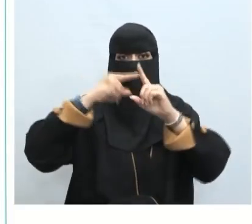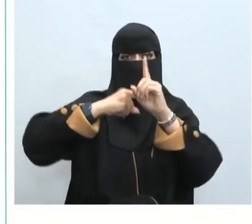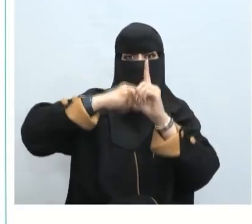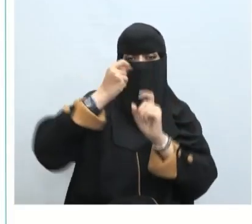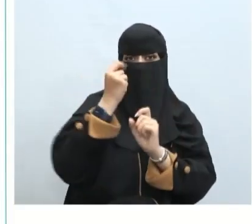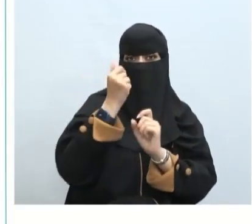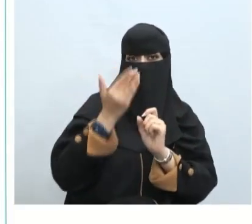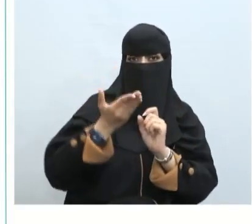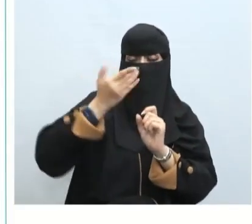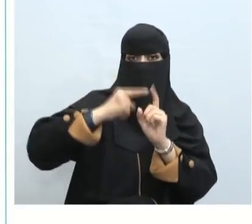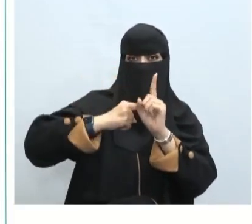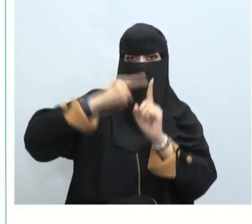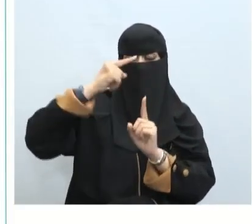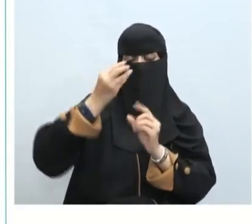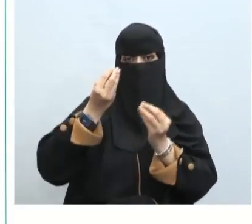تصاعديا